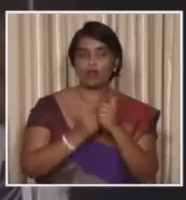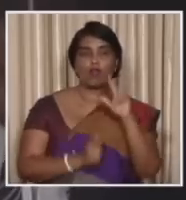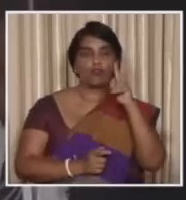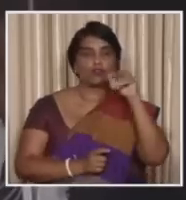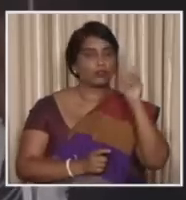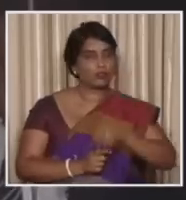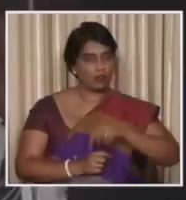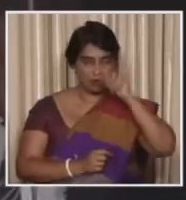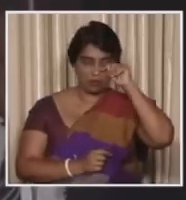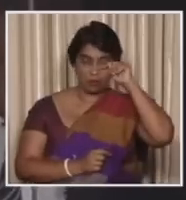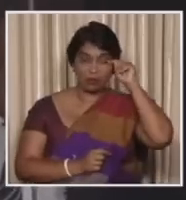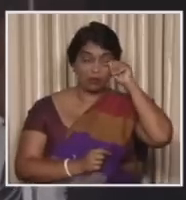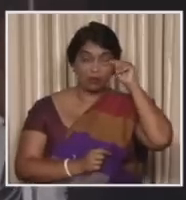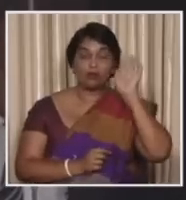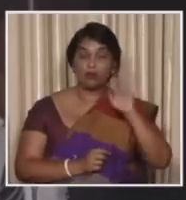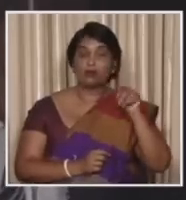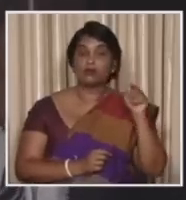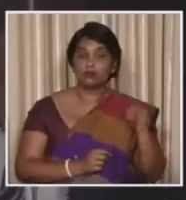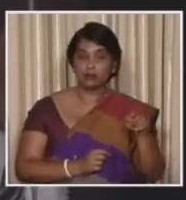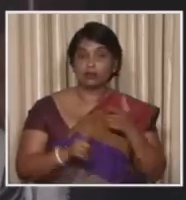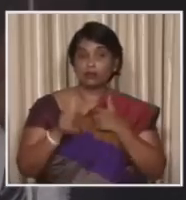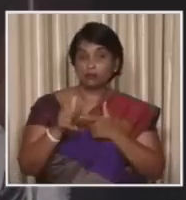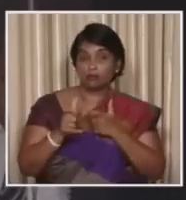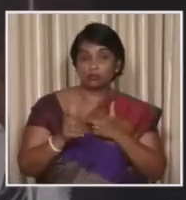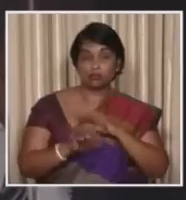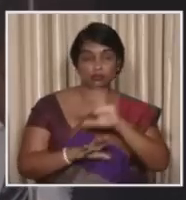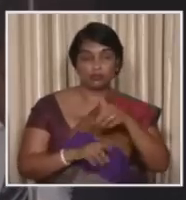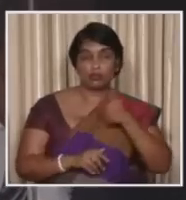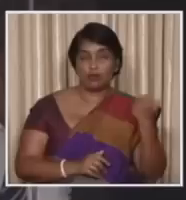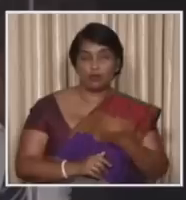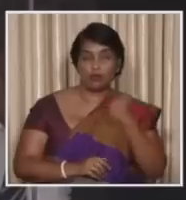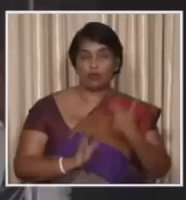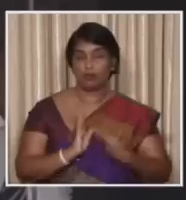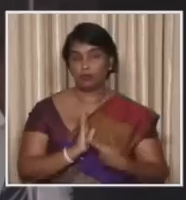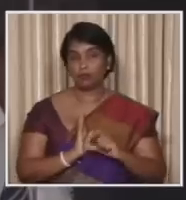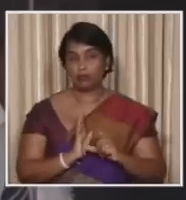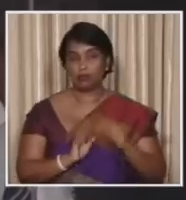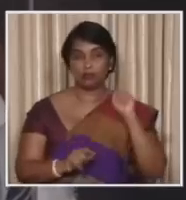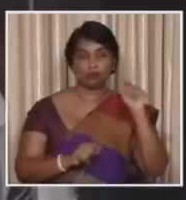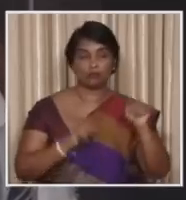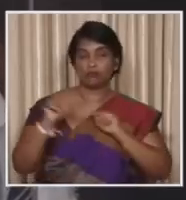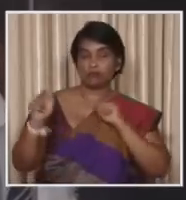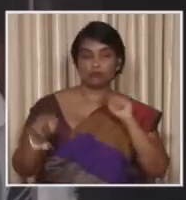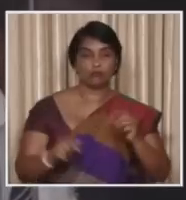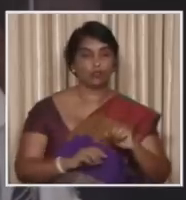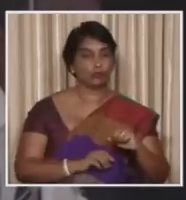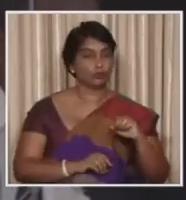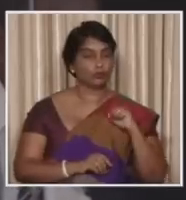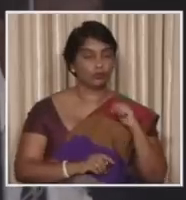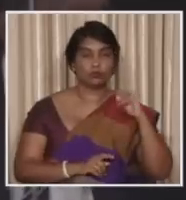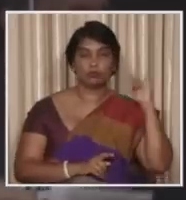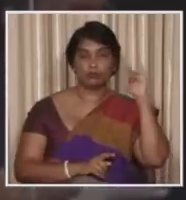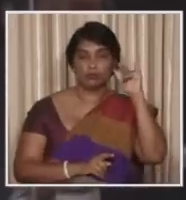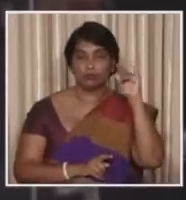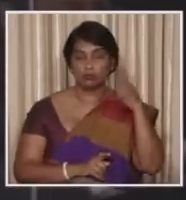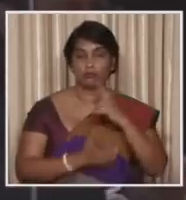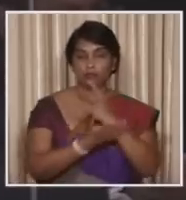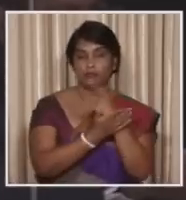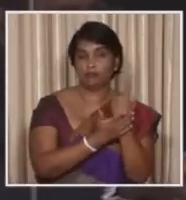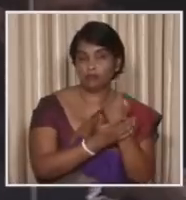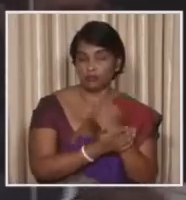80000යි. නමුත් ඒකේ තියෙන අවියවුදවල බලය ඒවා තනින් තනකට ගෙන යාමට තියෙන ශක්තිය, හෙලිකොප්ටර් වල තියෙන